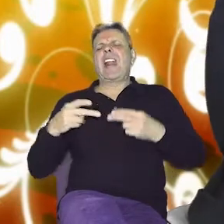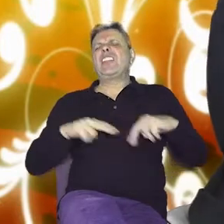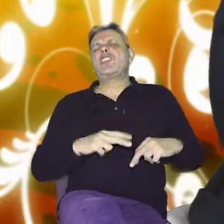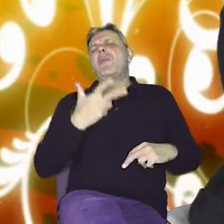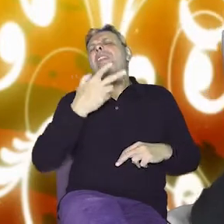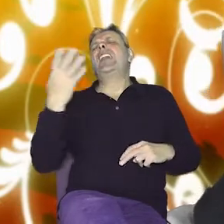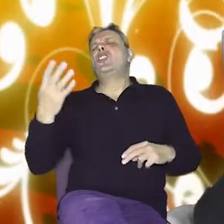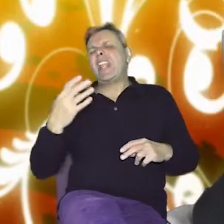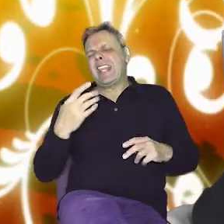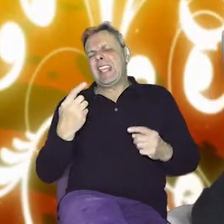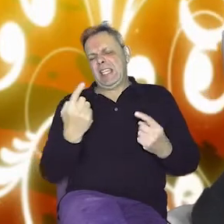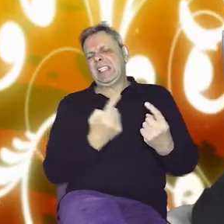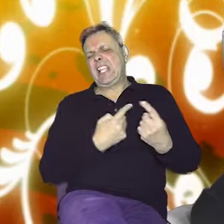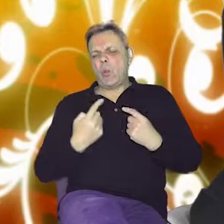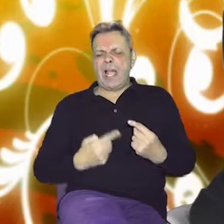su da.